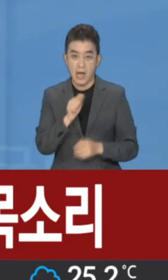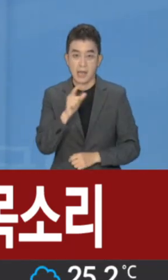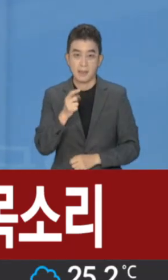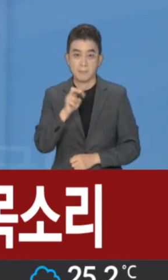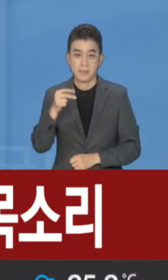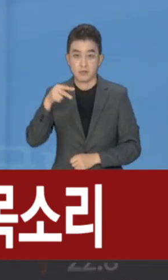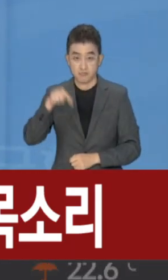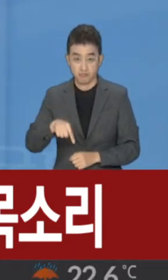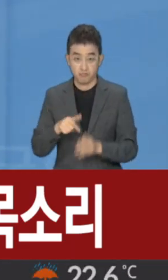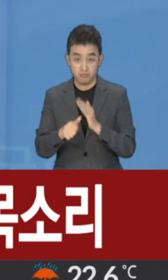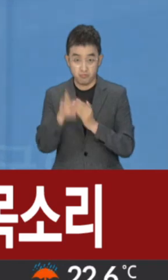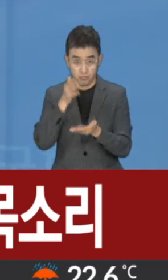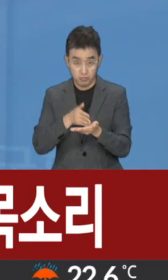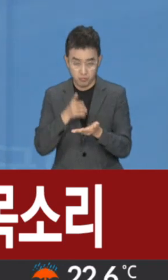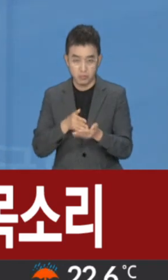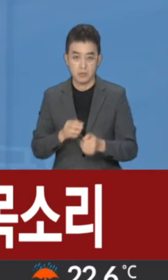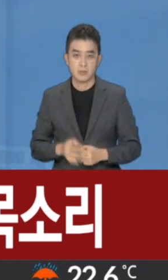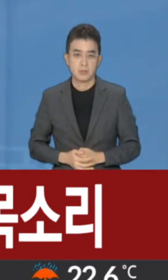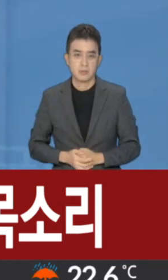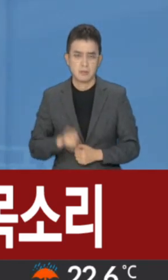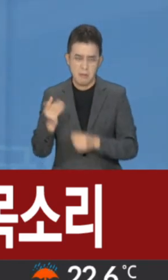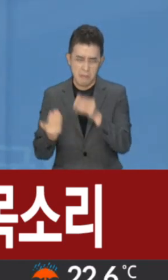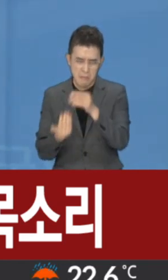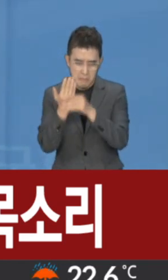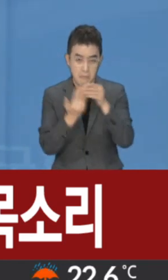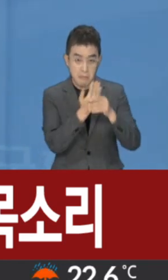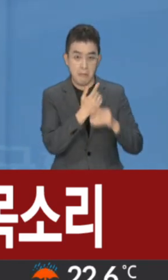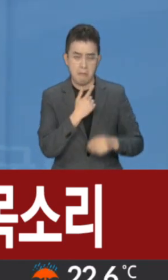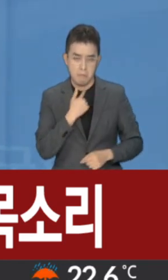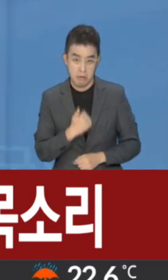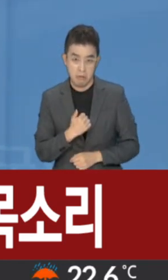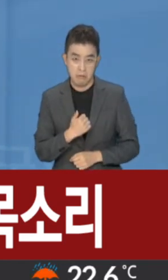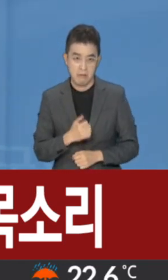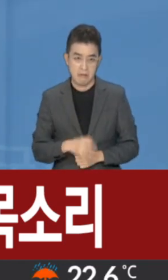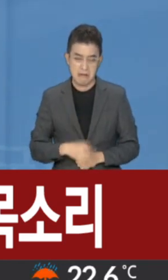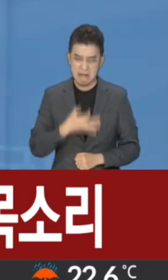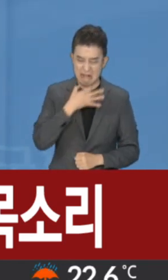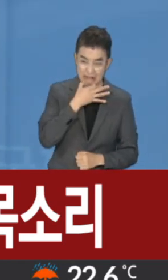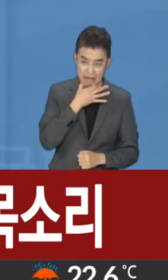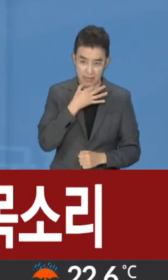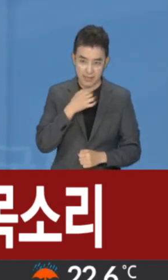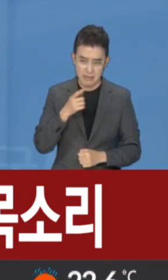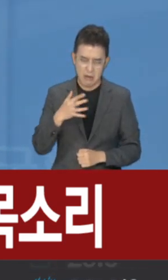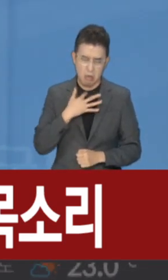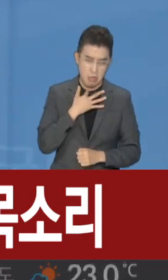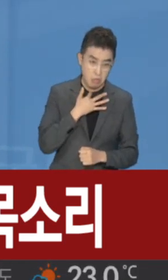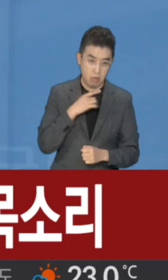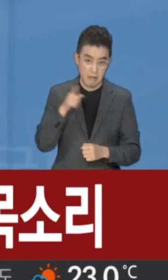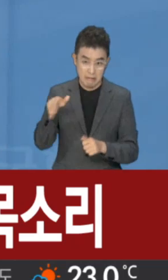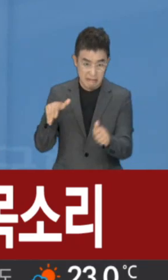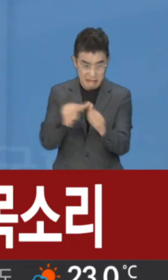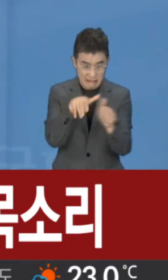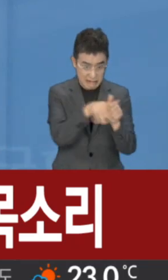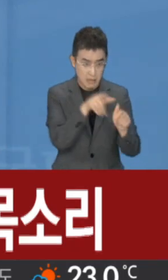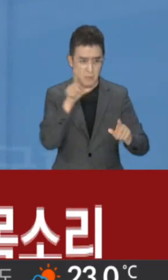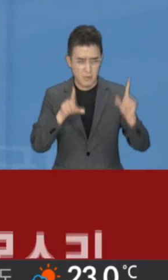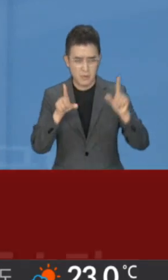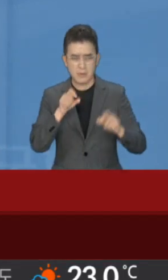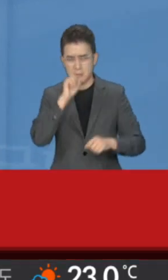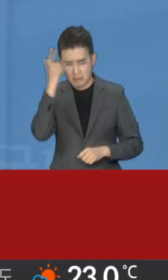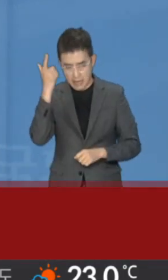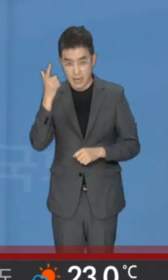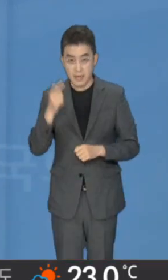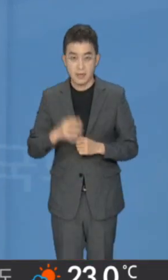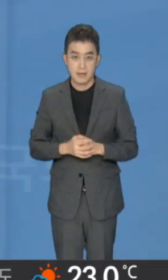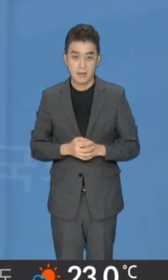역시 이전 대표의 테로를 언급하며 끔찍한 증오 정치의 유령이 배회하지 못하도록 싸 강력